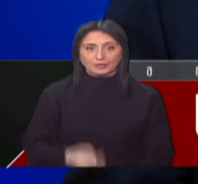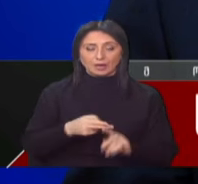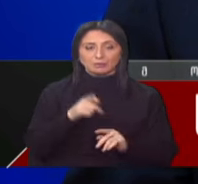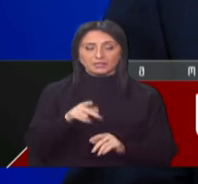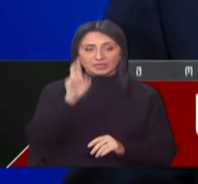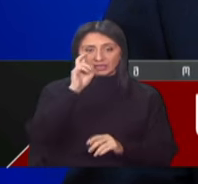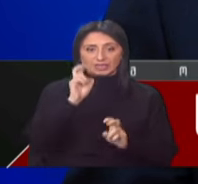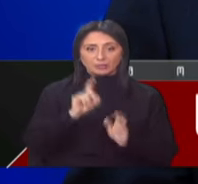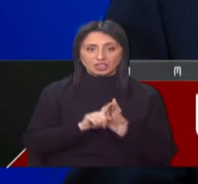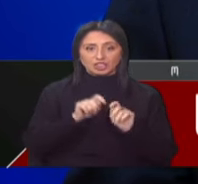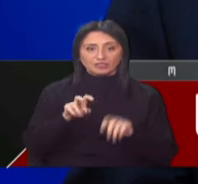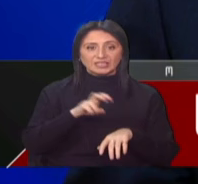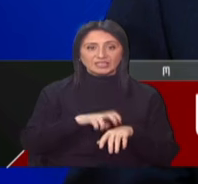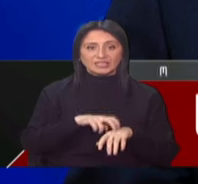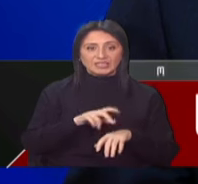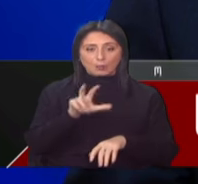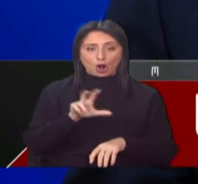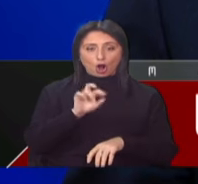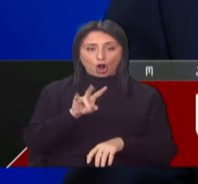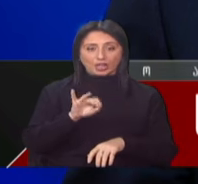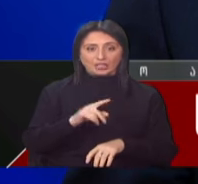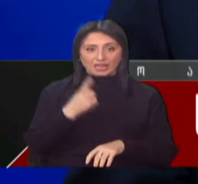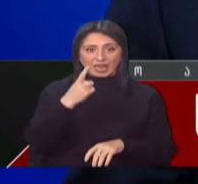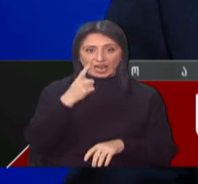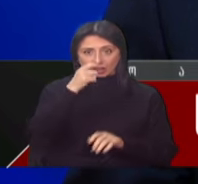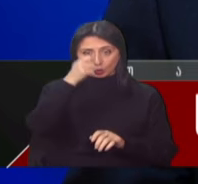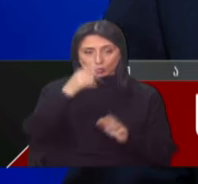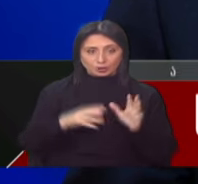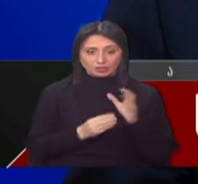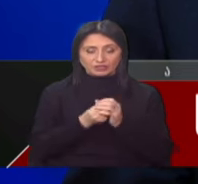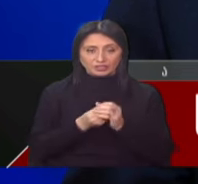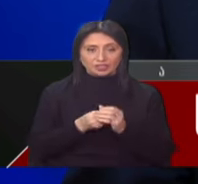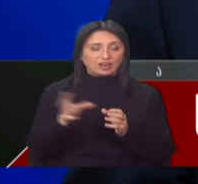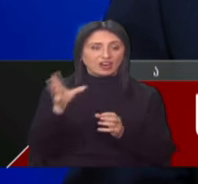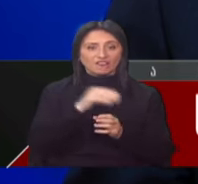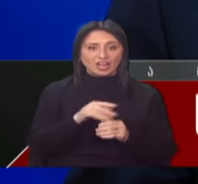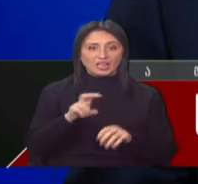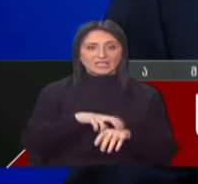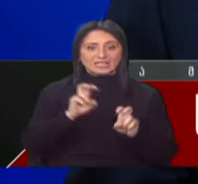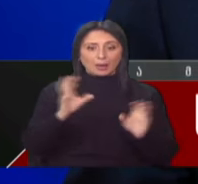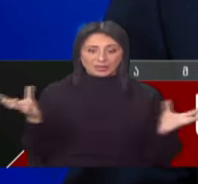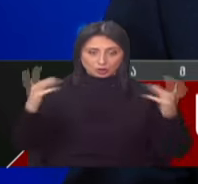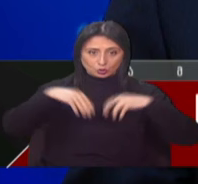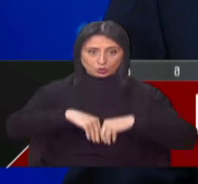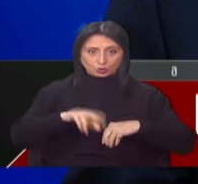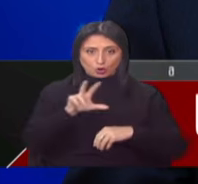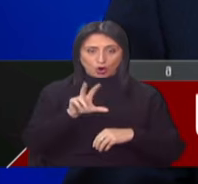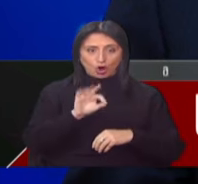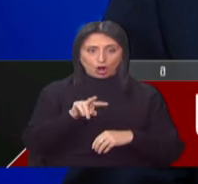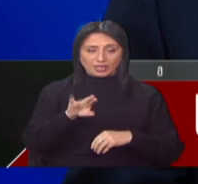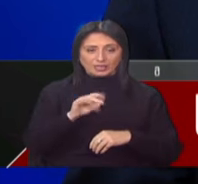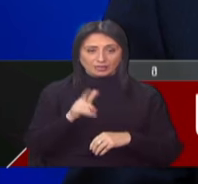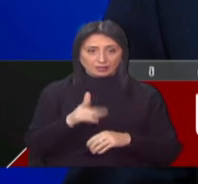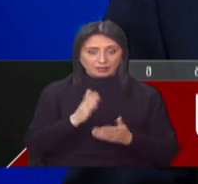Ამისთვის სახელმწიფომ შექმნა სამედიცინო ჰოლდინგი, რომელიც ერთი ქუდის ქვეშ აქცევს ყველა იმ სამედიცინო დაწესებულებას, რომელიც ამ